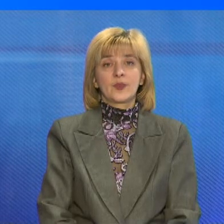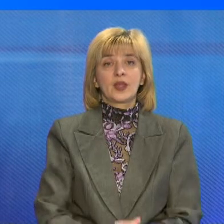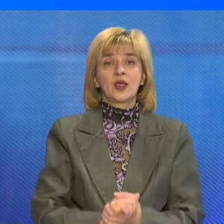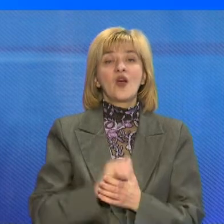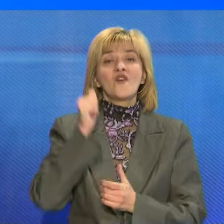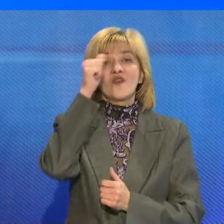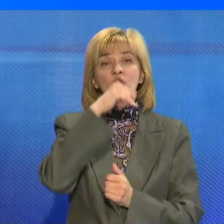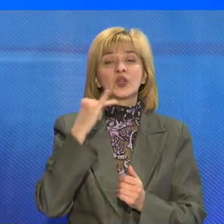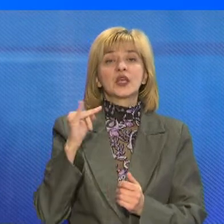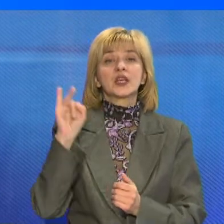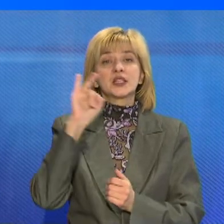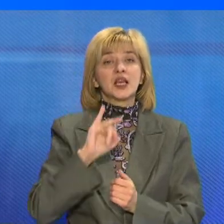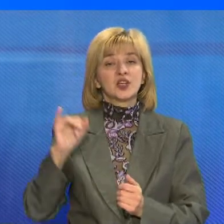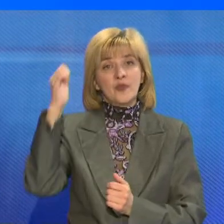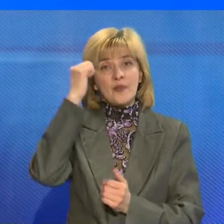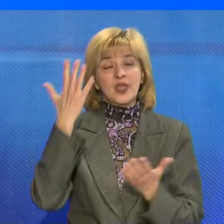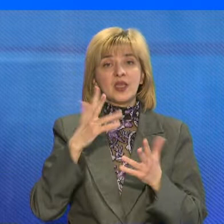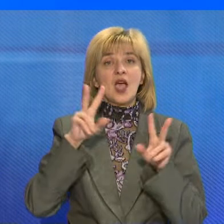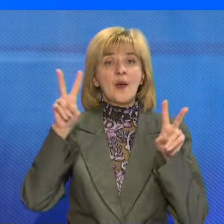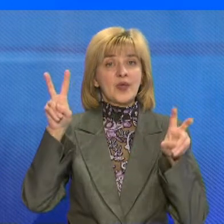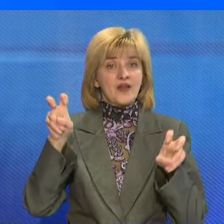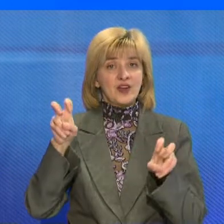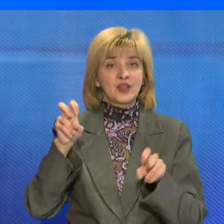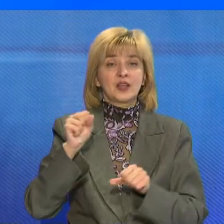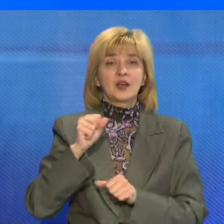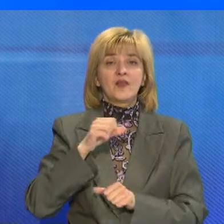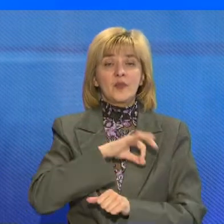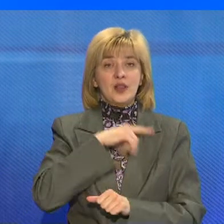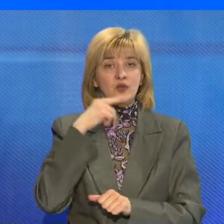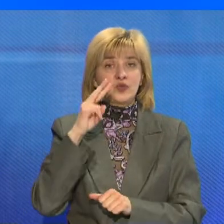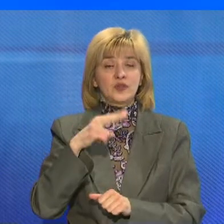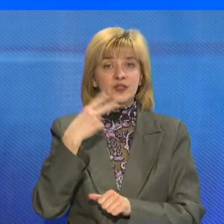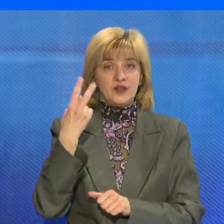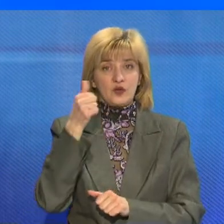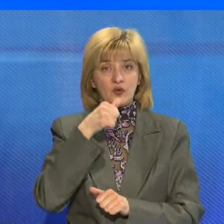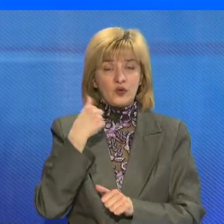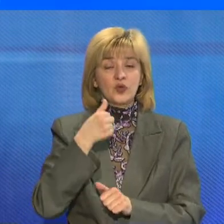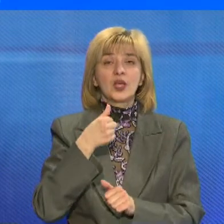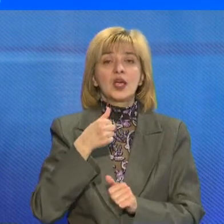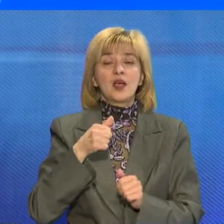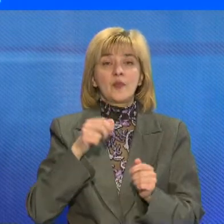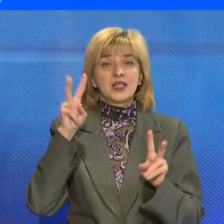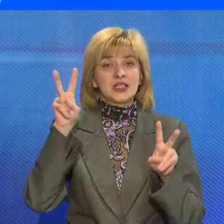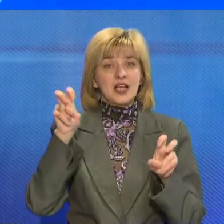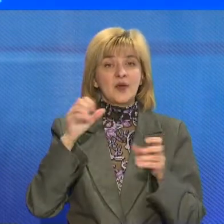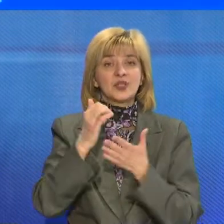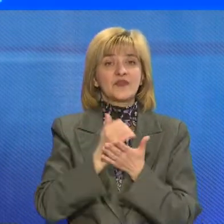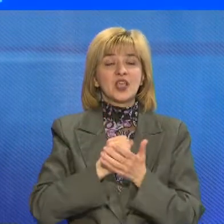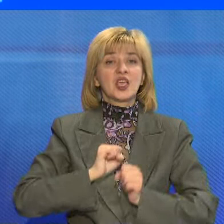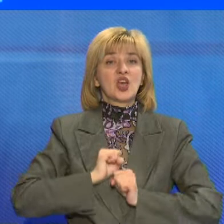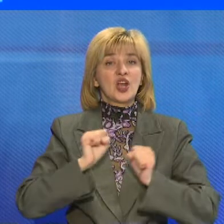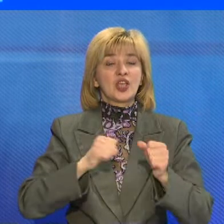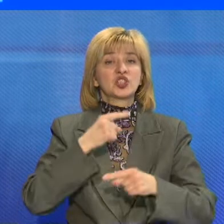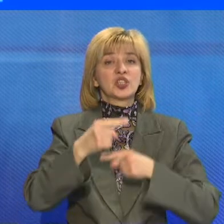Уход гістарычнай памяці, якім у Беларусі аб'яўлены 2022, пройдзе пад знакам захавання гераічнай спадчыны і праўды пра ўсе перыяды